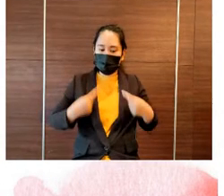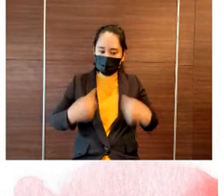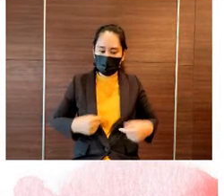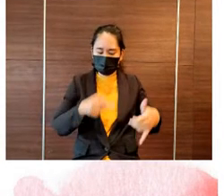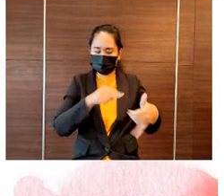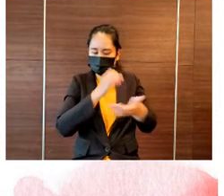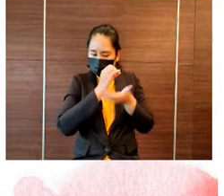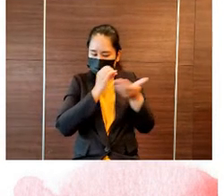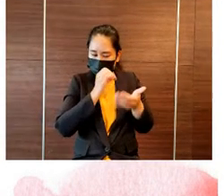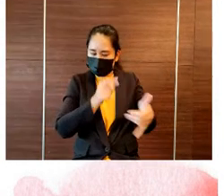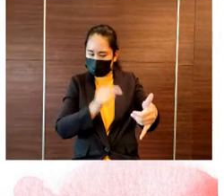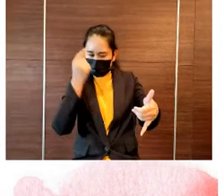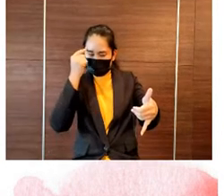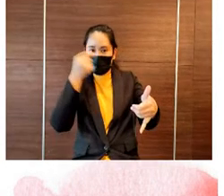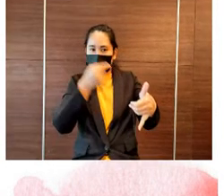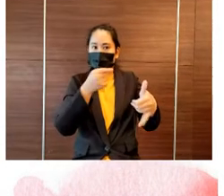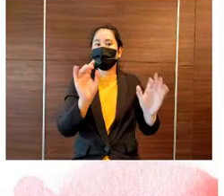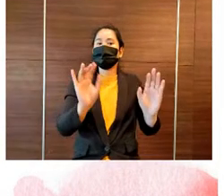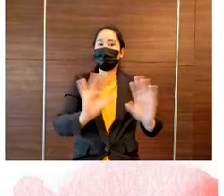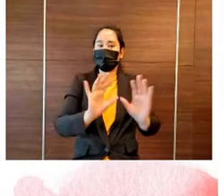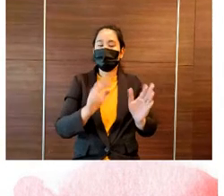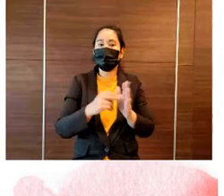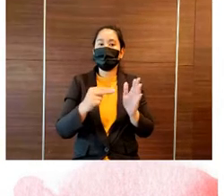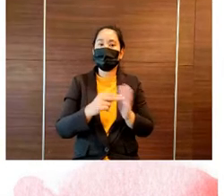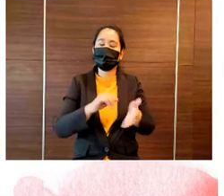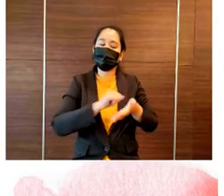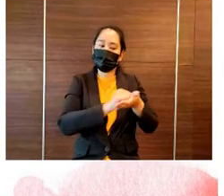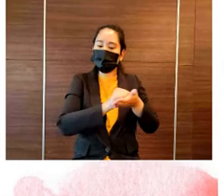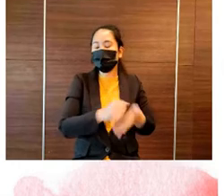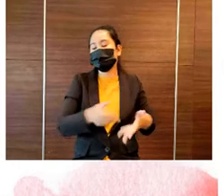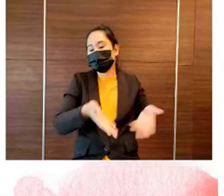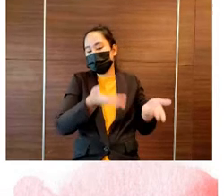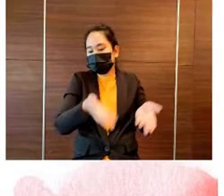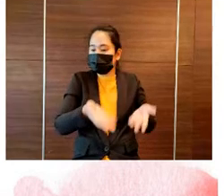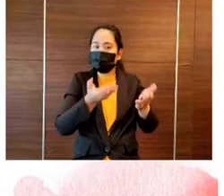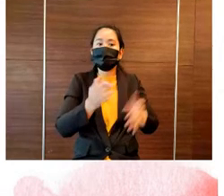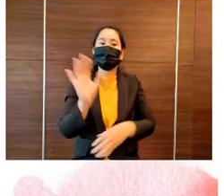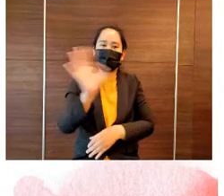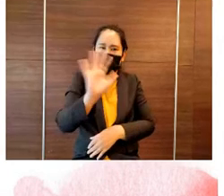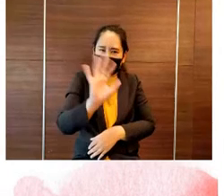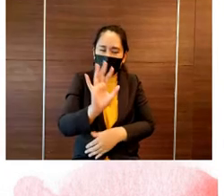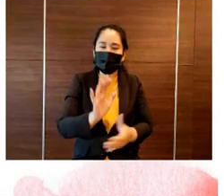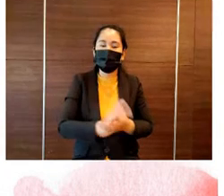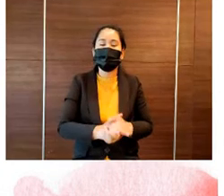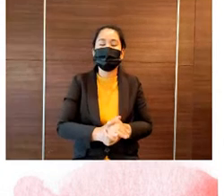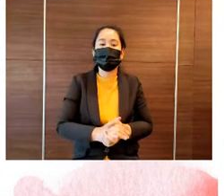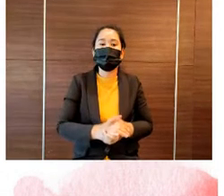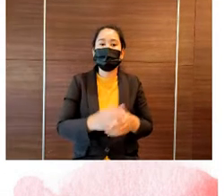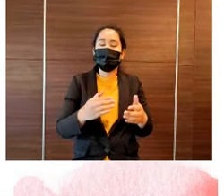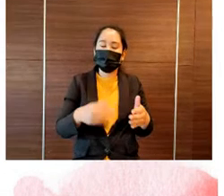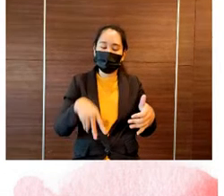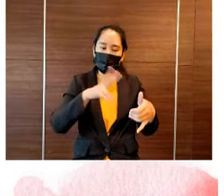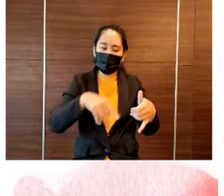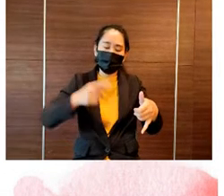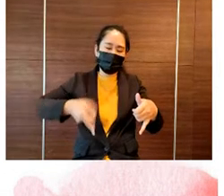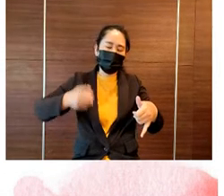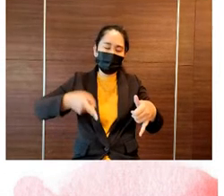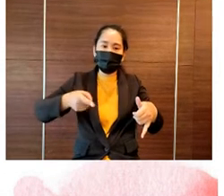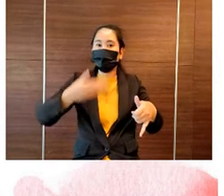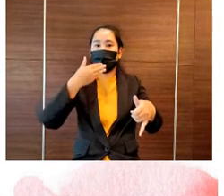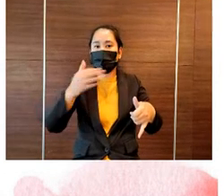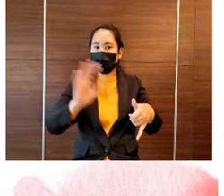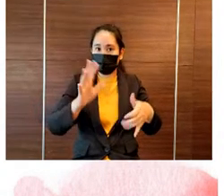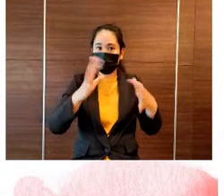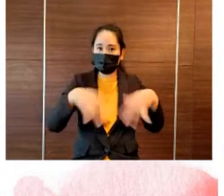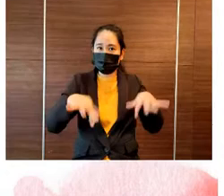นะไม่ใช่สักแต่ให้บริการเท่าที่มีอยู่เดิมไปตลอดไปเรื่อยๆต้